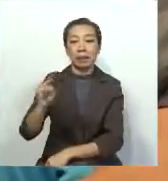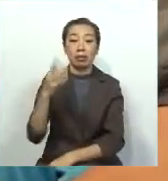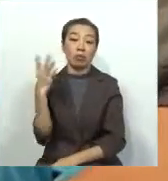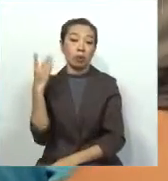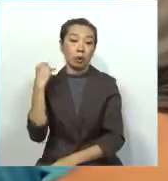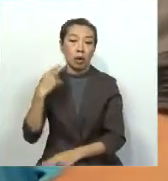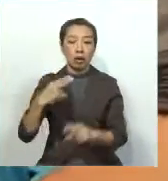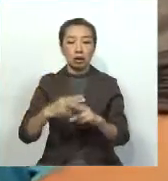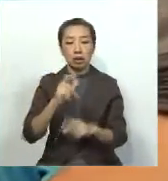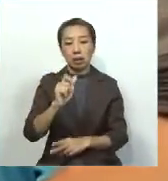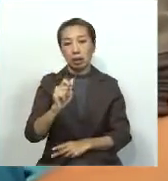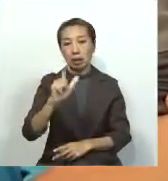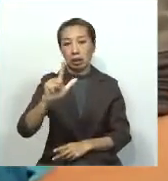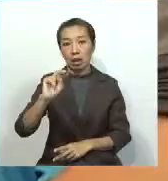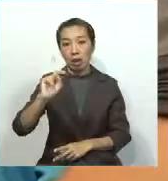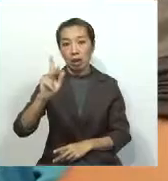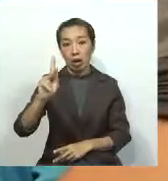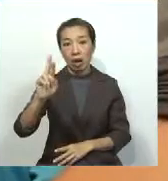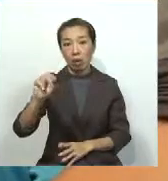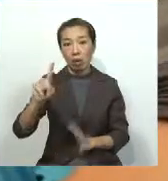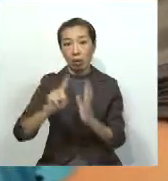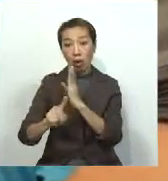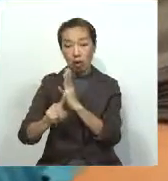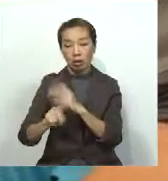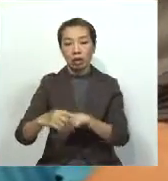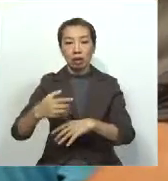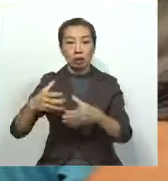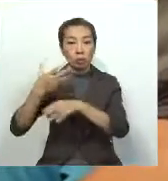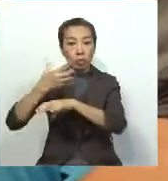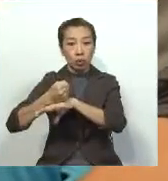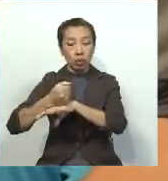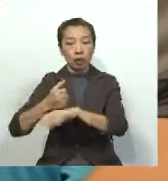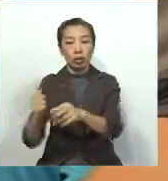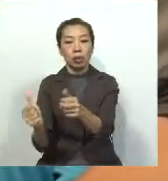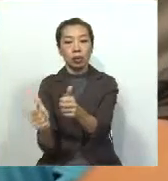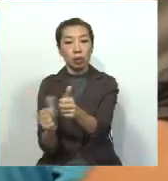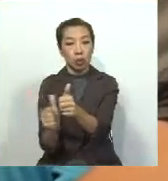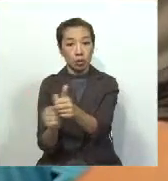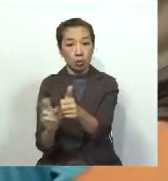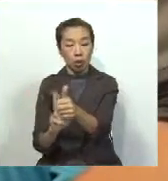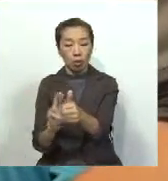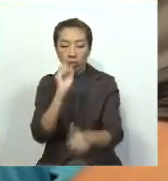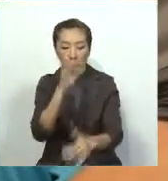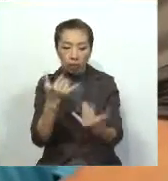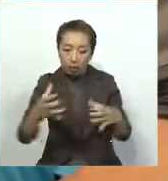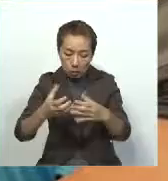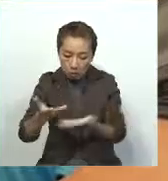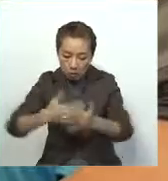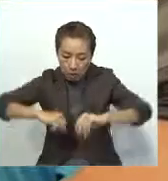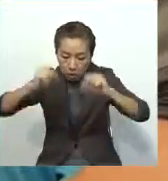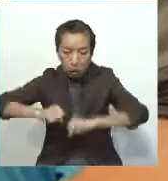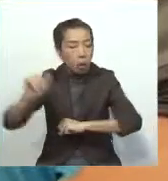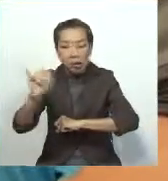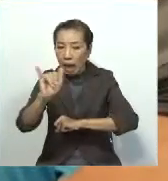นี้คุณอลงกรพลบุตรรองหัวหน้าพักบอกว่ายืนยันว่าขณะนี้ประชาธิปัตย์ยังไม่มีมติว่าจะร่วมรัฐบ